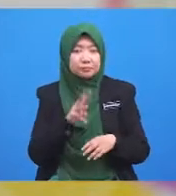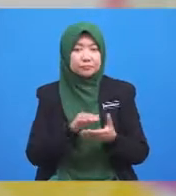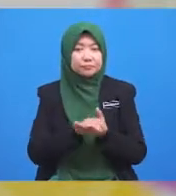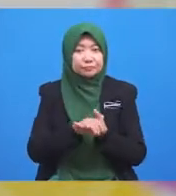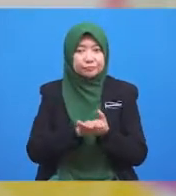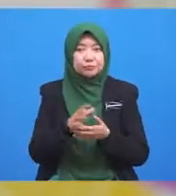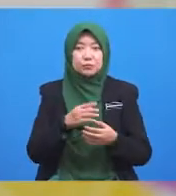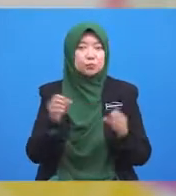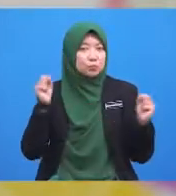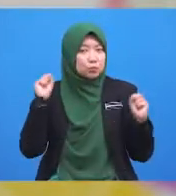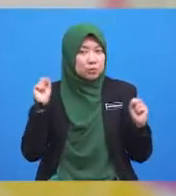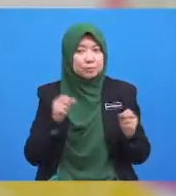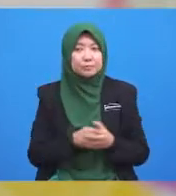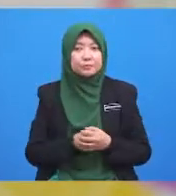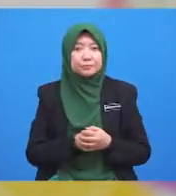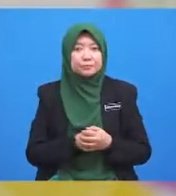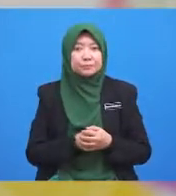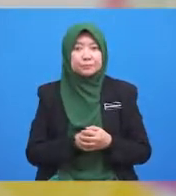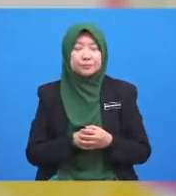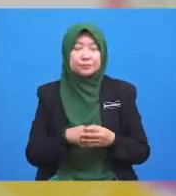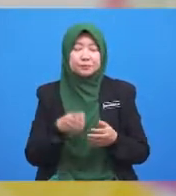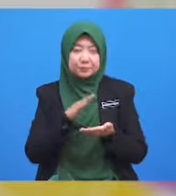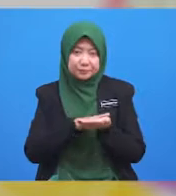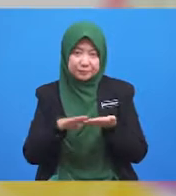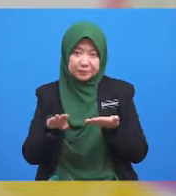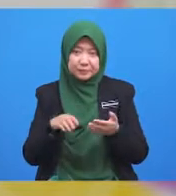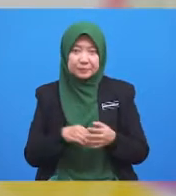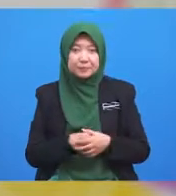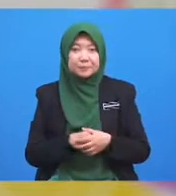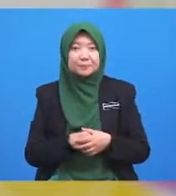sabun dan tuala serta dalam keadaan yang bersih.